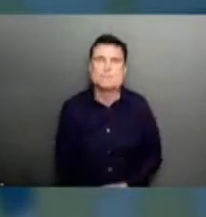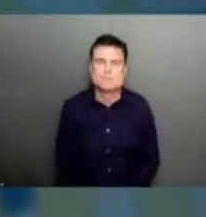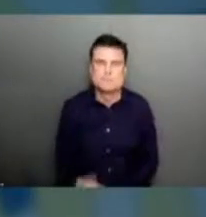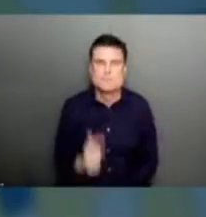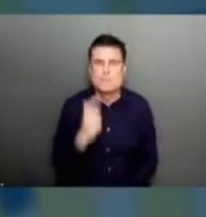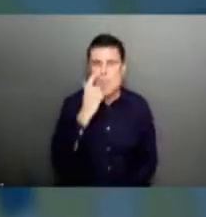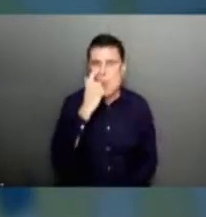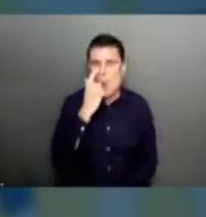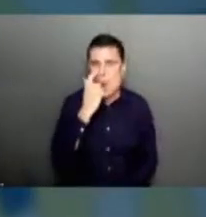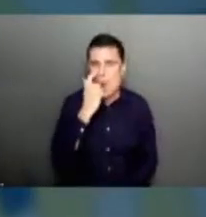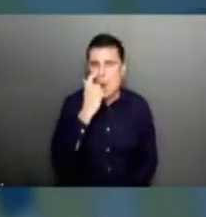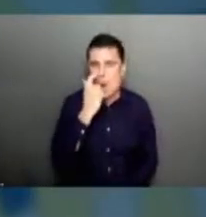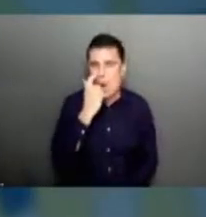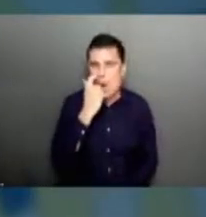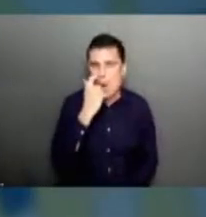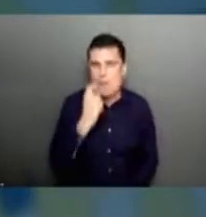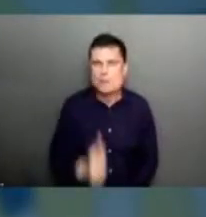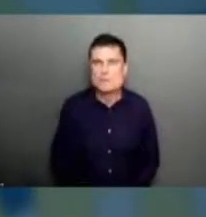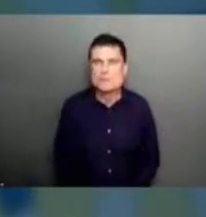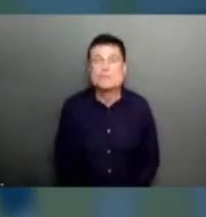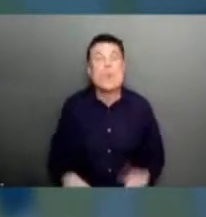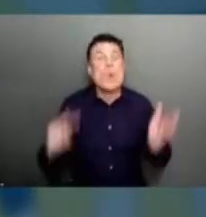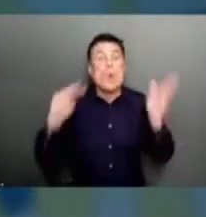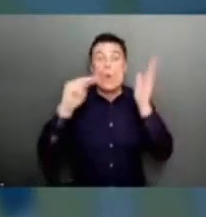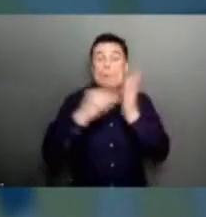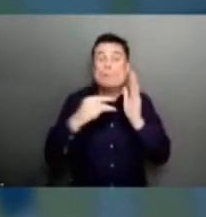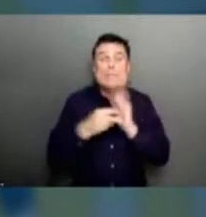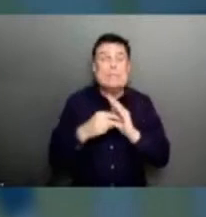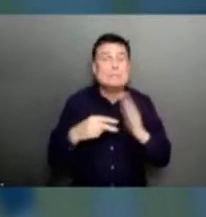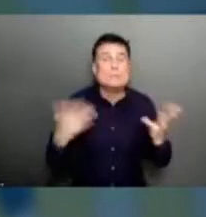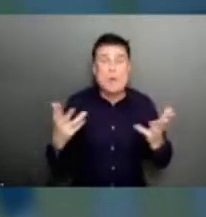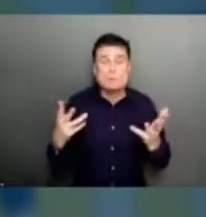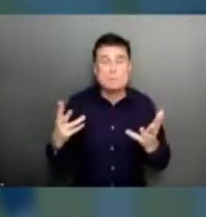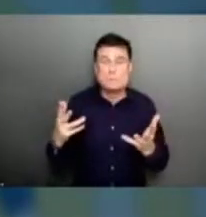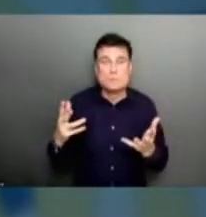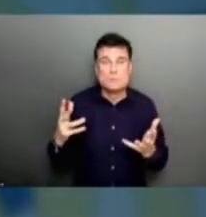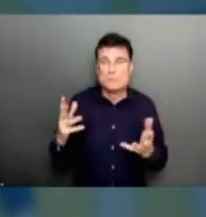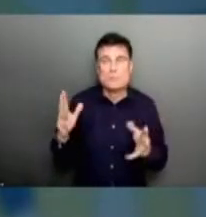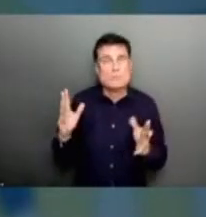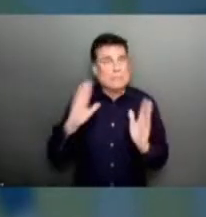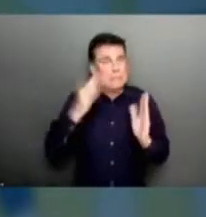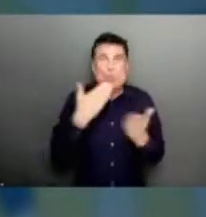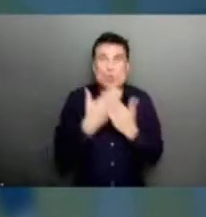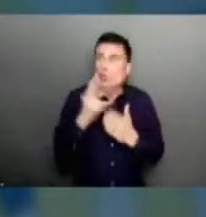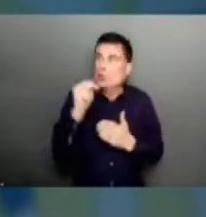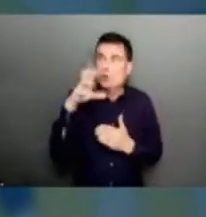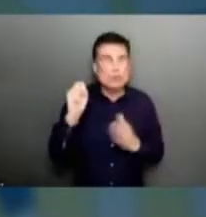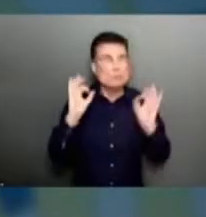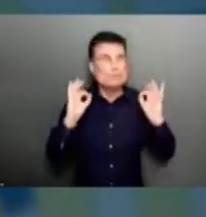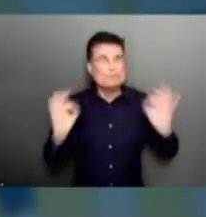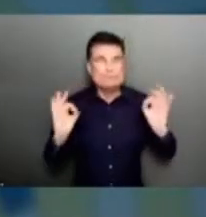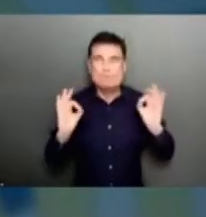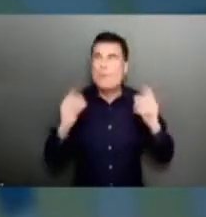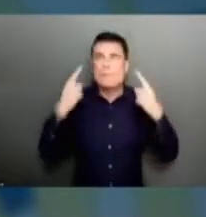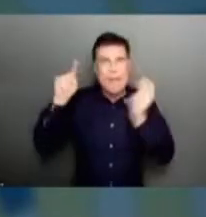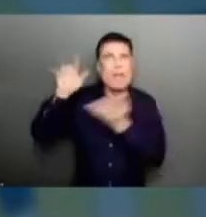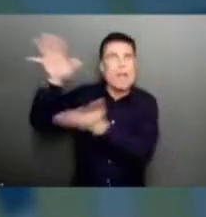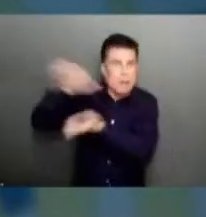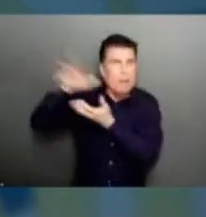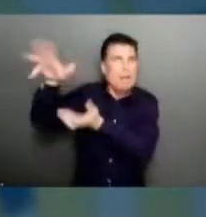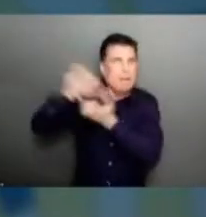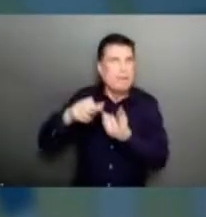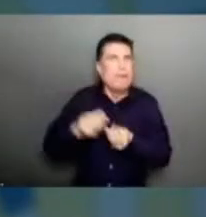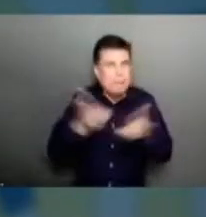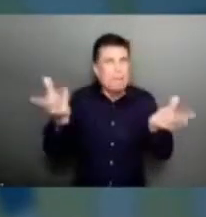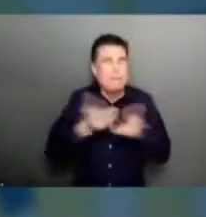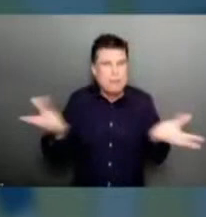of January. 那么 So all of 1 月 this 份 is 我们会得到 incredibly 2款疫 exciting. 苗 When I 啊， talked 我 on 们都也 Monday, 得 none 到 of 了 that was 这 known 个 yet. 确认。昨天， And there are 所